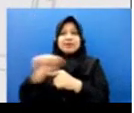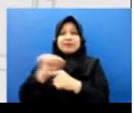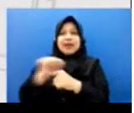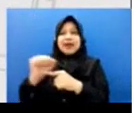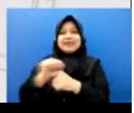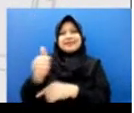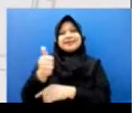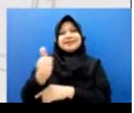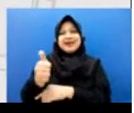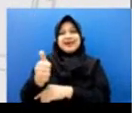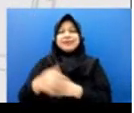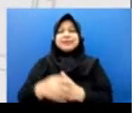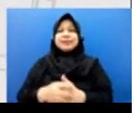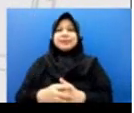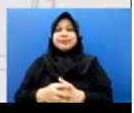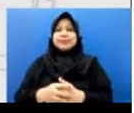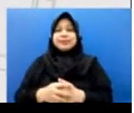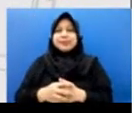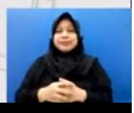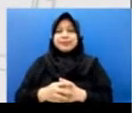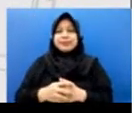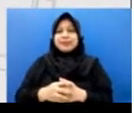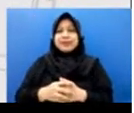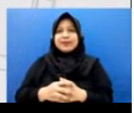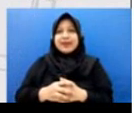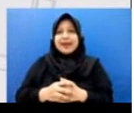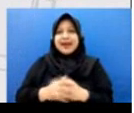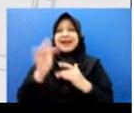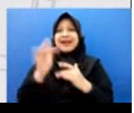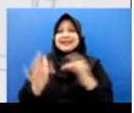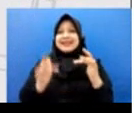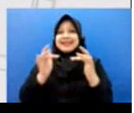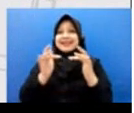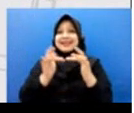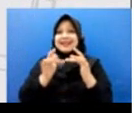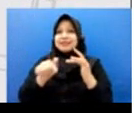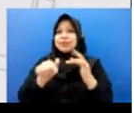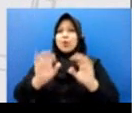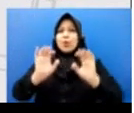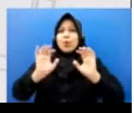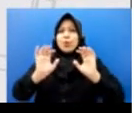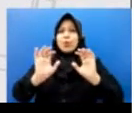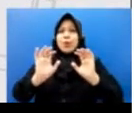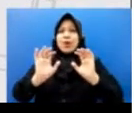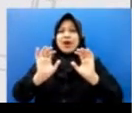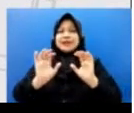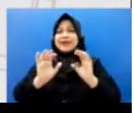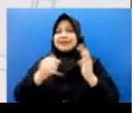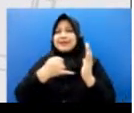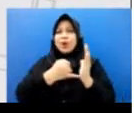Nah, itu makanya di internet jadinya banyak sekali konten-konten yang